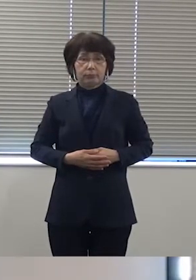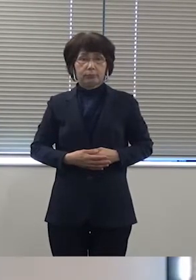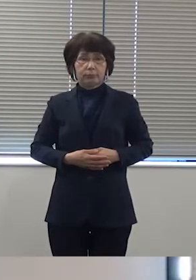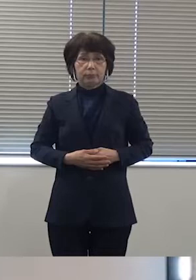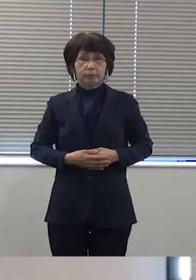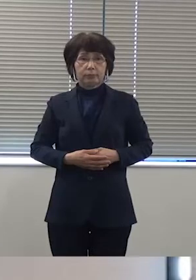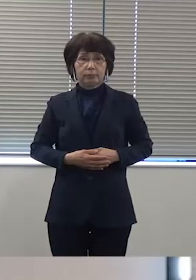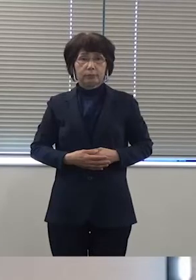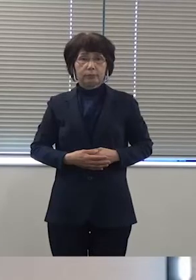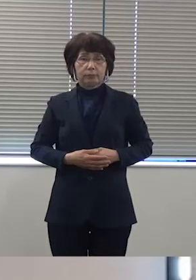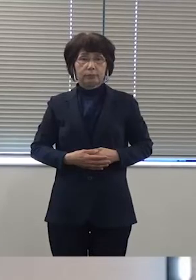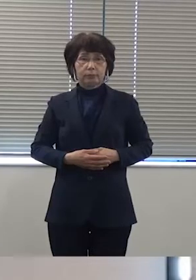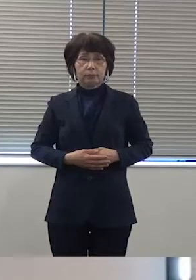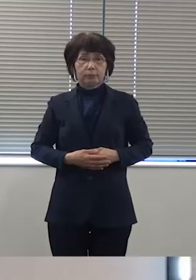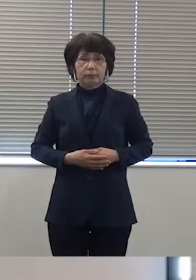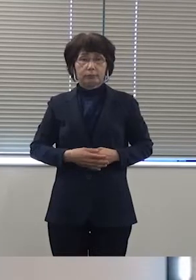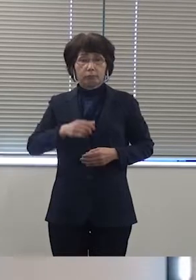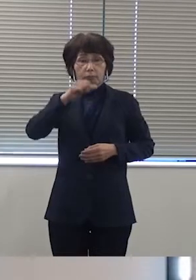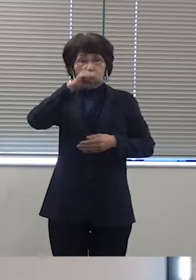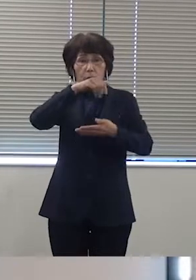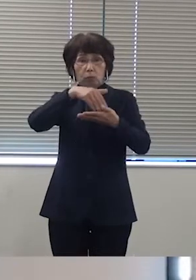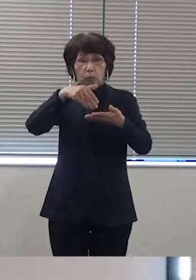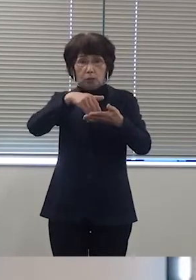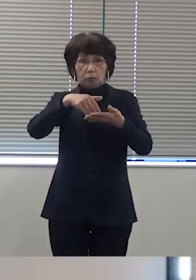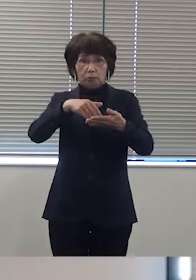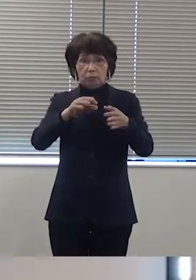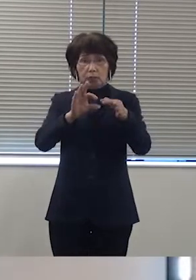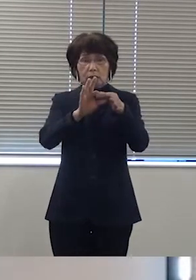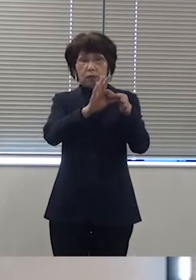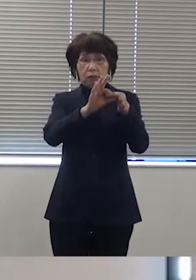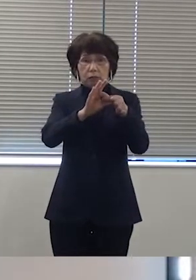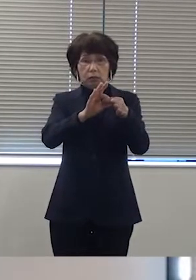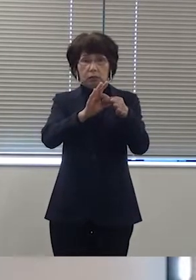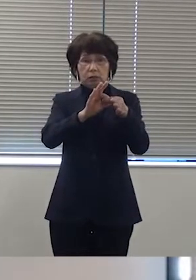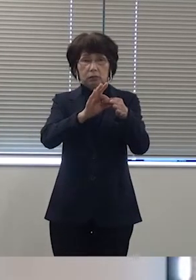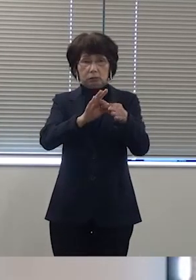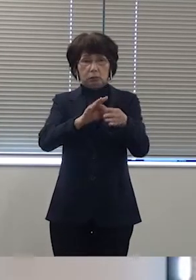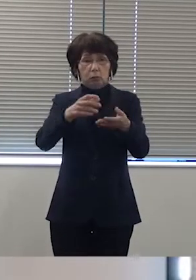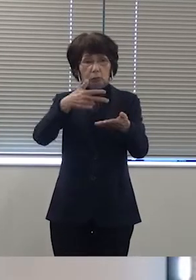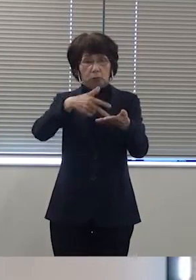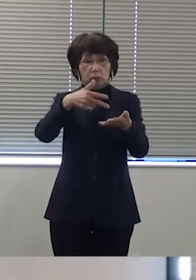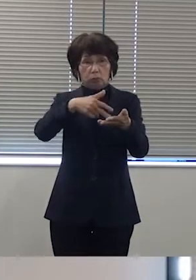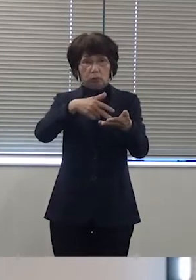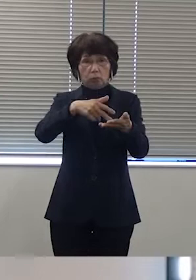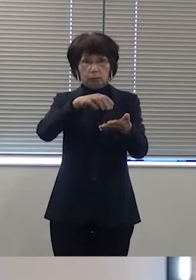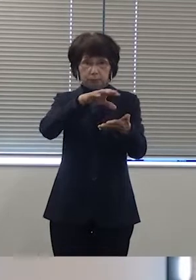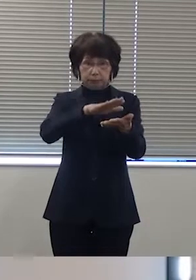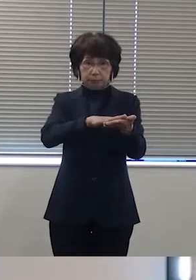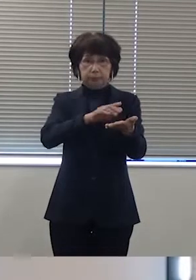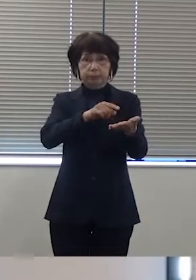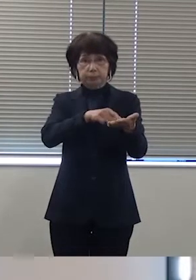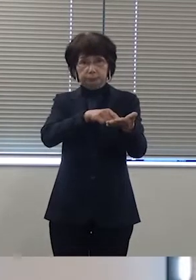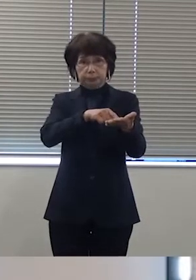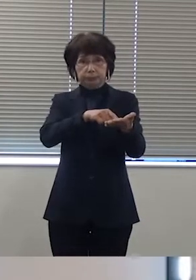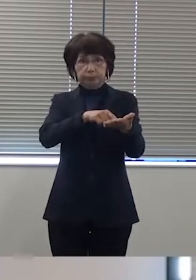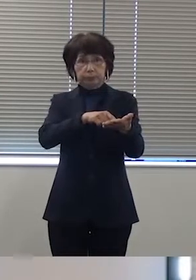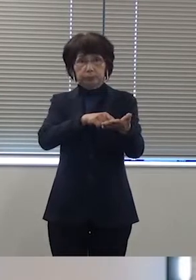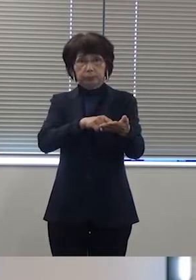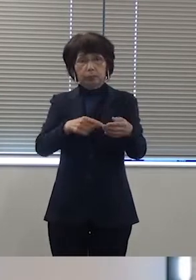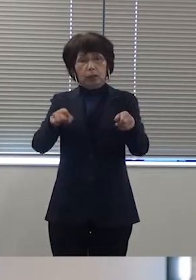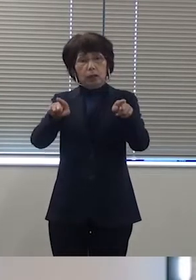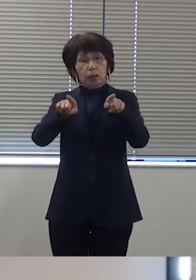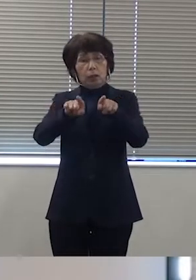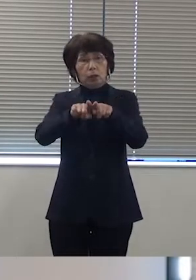横書きの予算関係の資料ですね、8ページ、もう一つ私らの共生社会